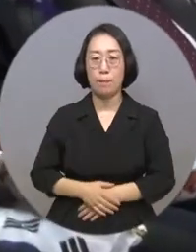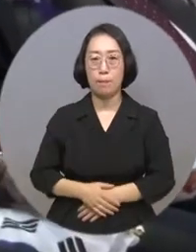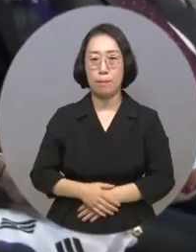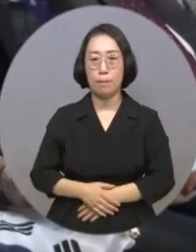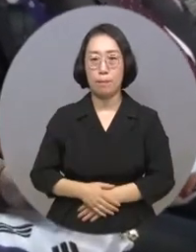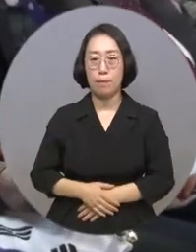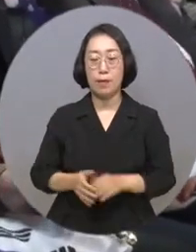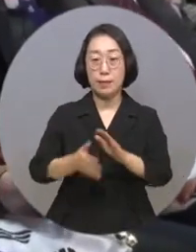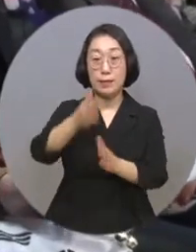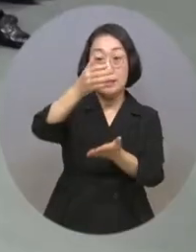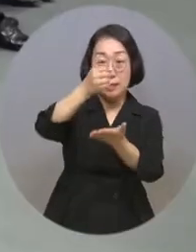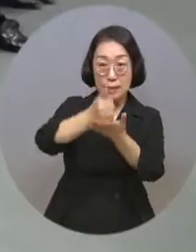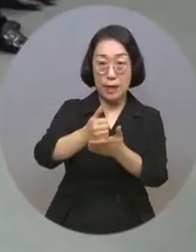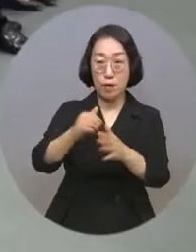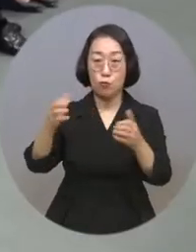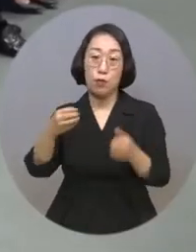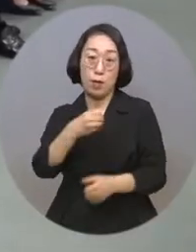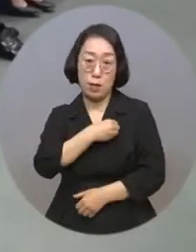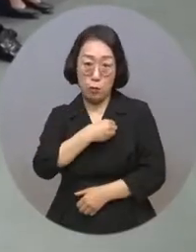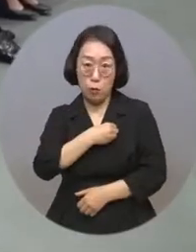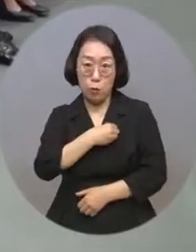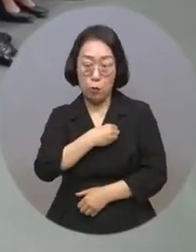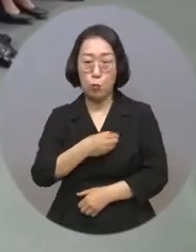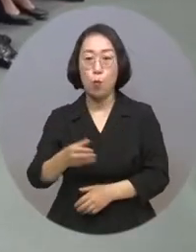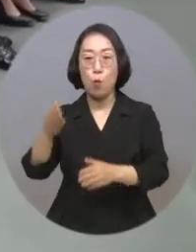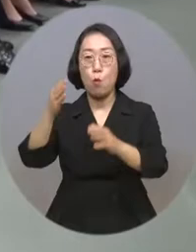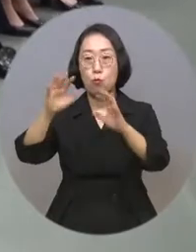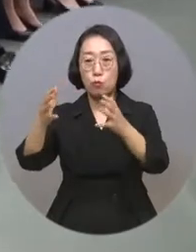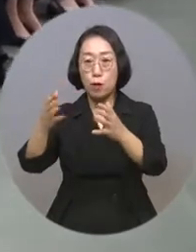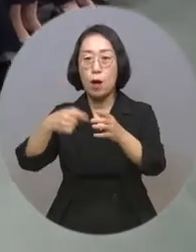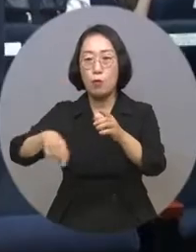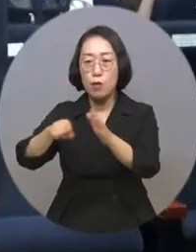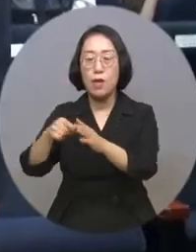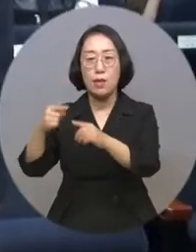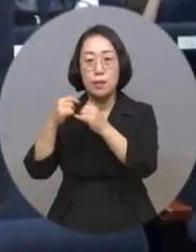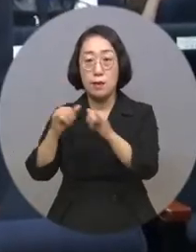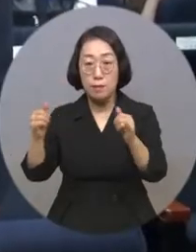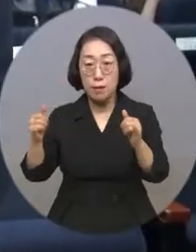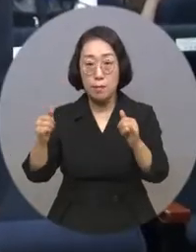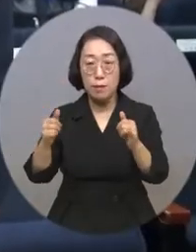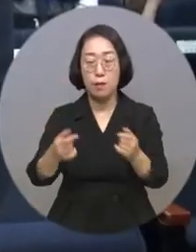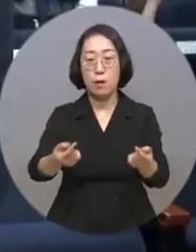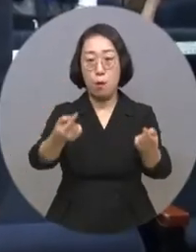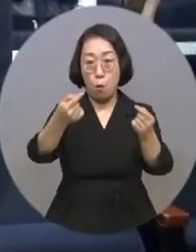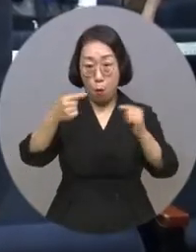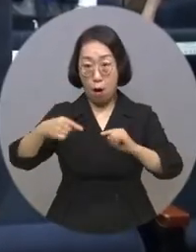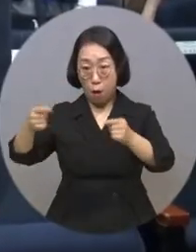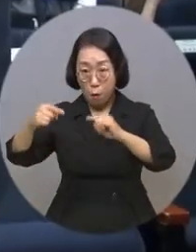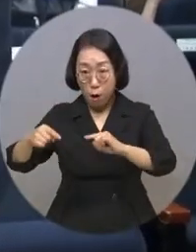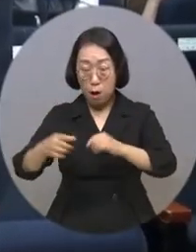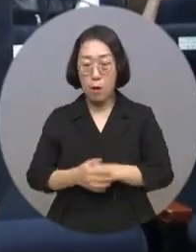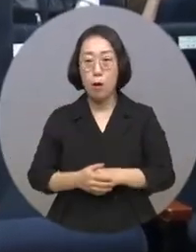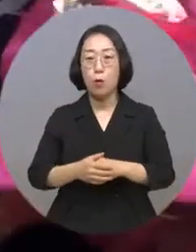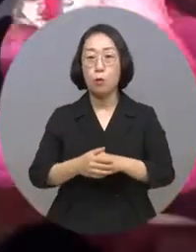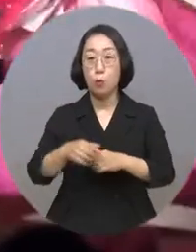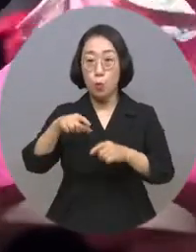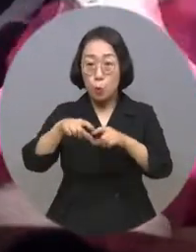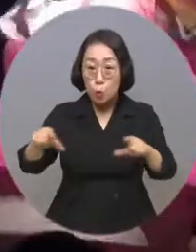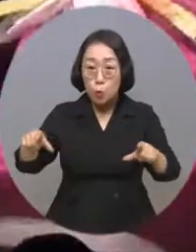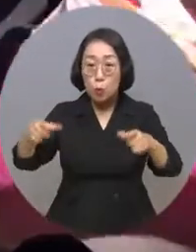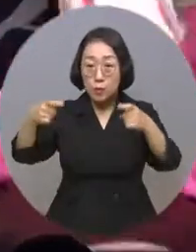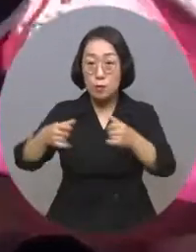시장, 국회의원, 시의원, 국가유공자와 유가족, 유관기관 관계자와 함께 일반 시민 200여